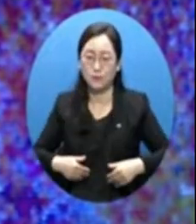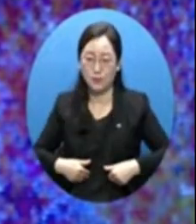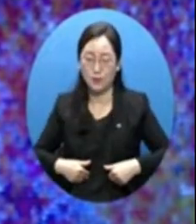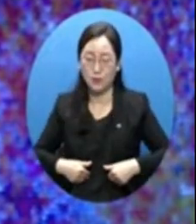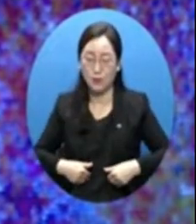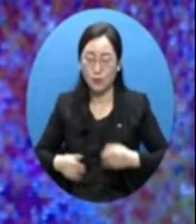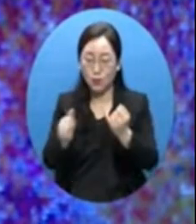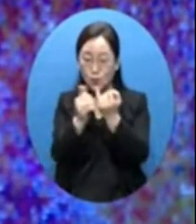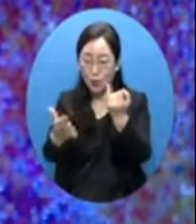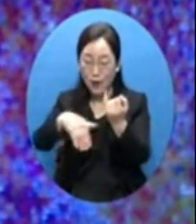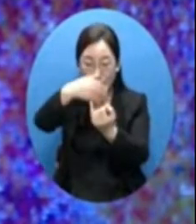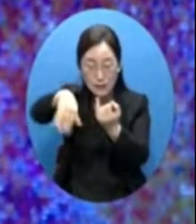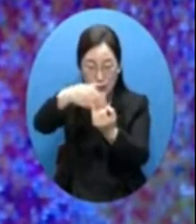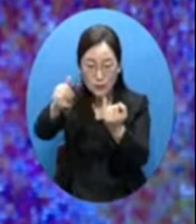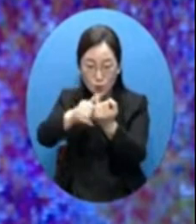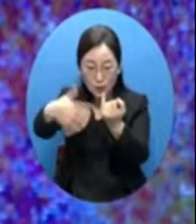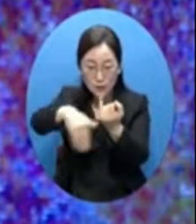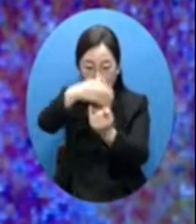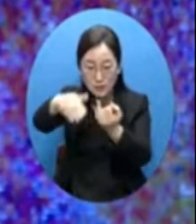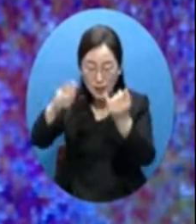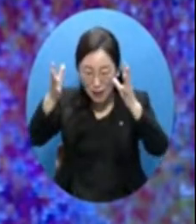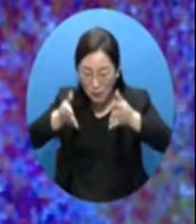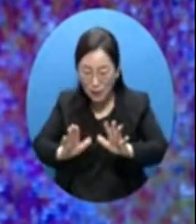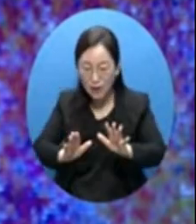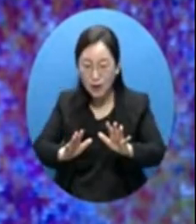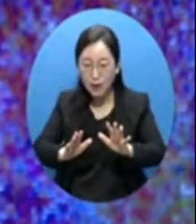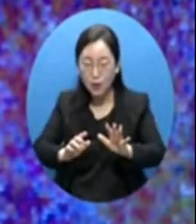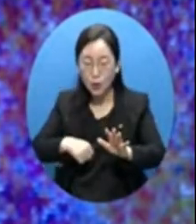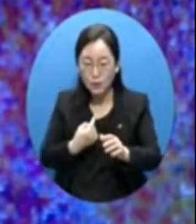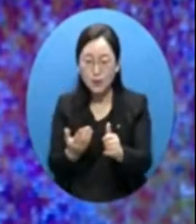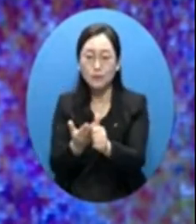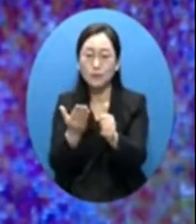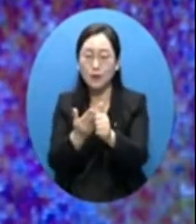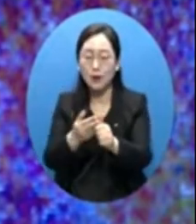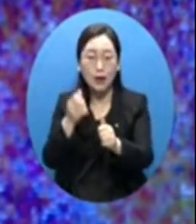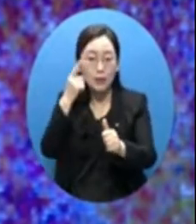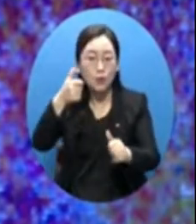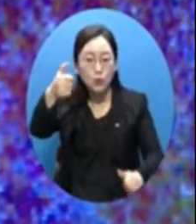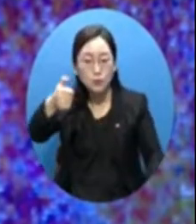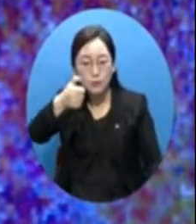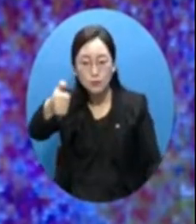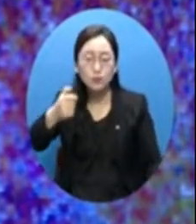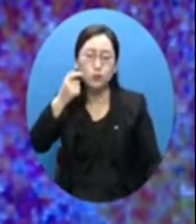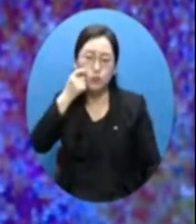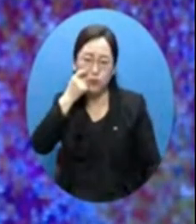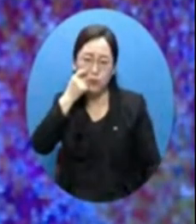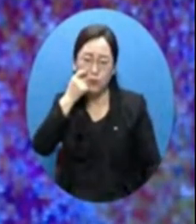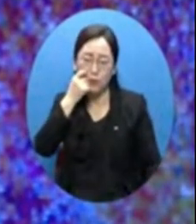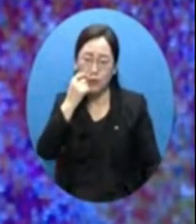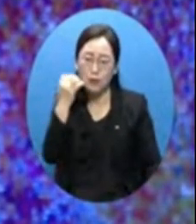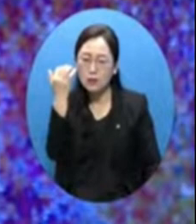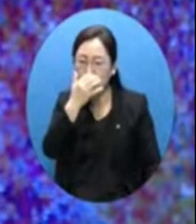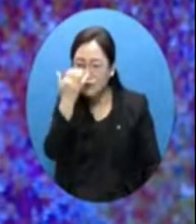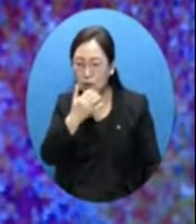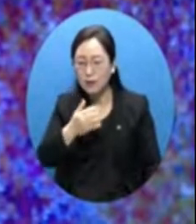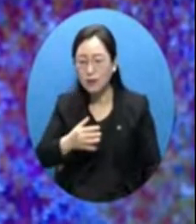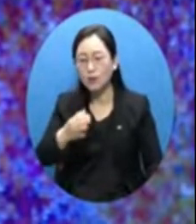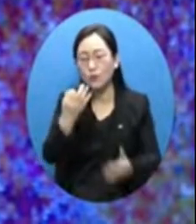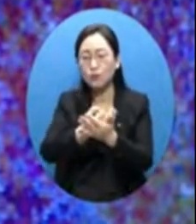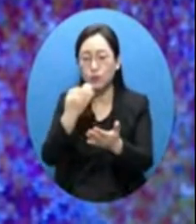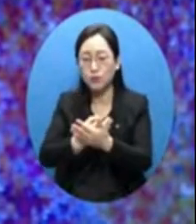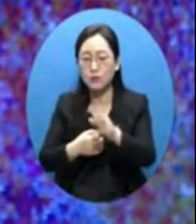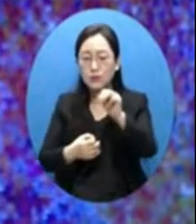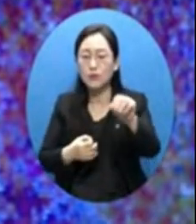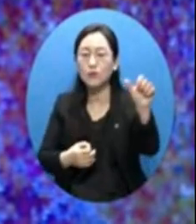미혼모가 되어서 아이 하나를 기르면서 한 달에 50만 원이 없어 유흥업소에 나가야 되는 그 3만 5천 그